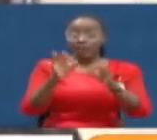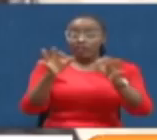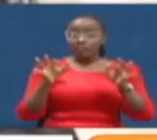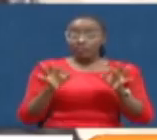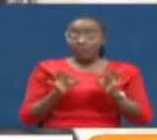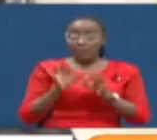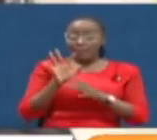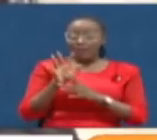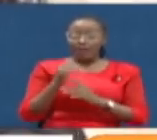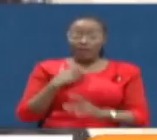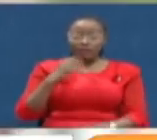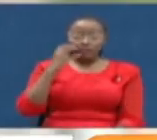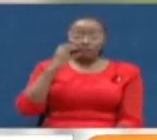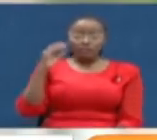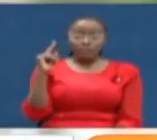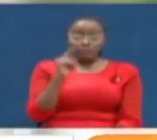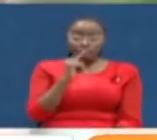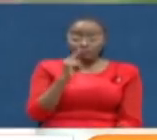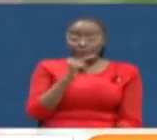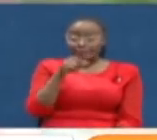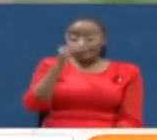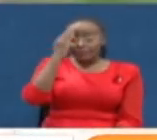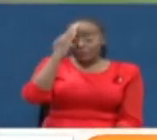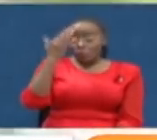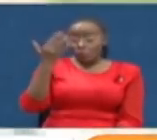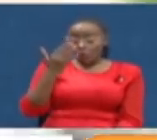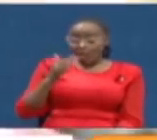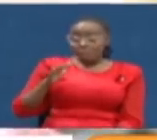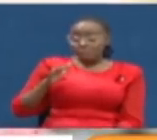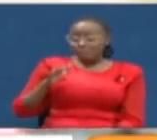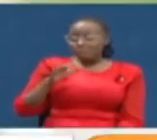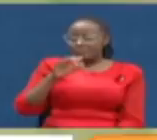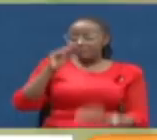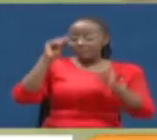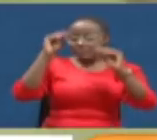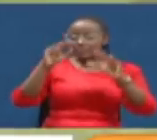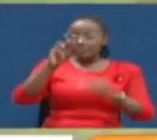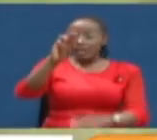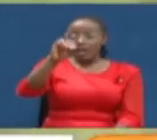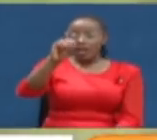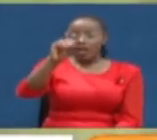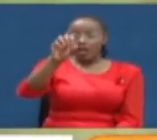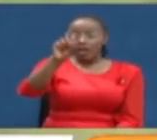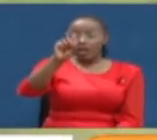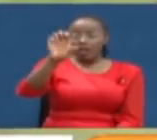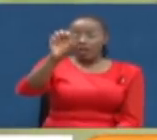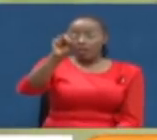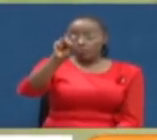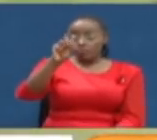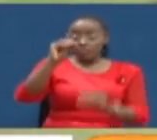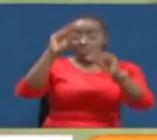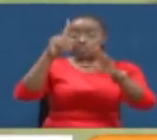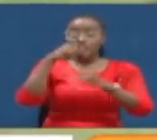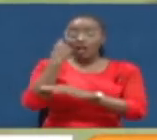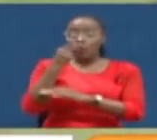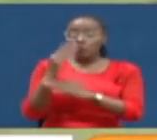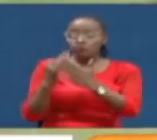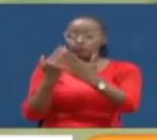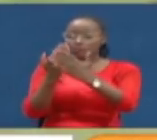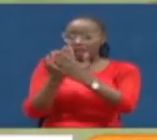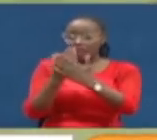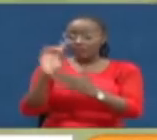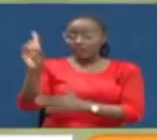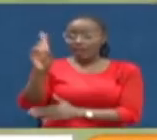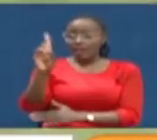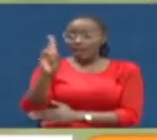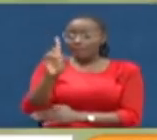Familia yake imesalia na huzuni, wasijue aliko mwalimu Moses Odumbe. Ni mwalimu aliyewasili jijini